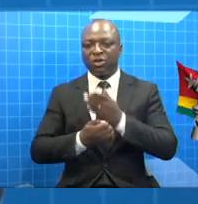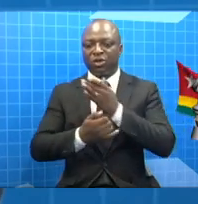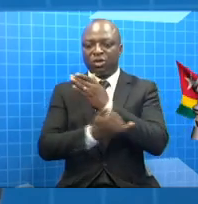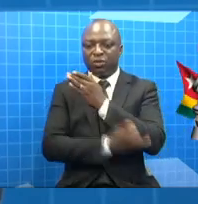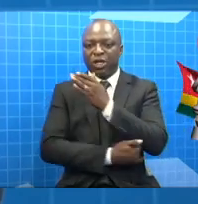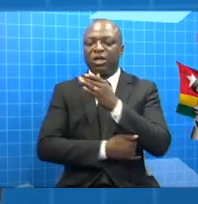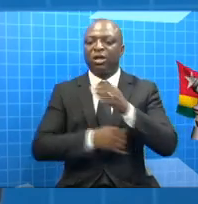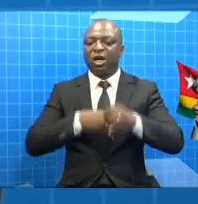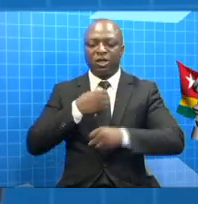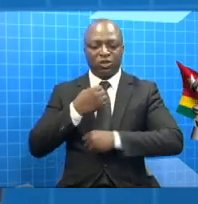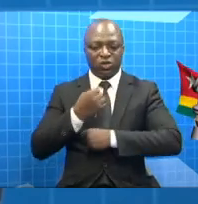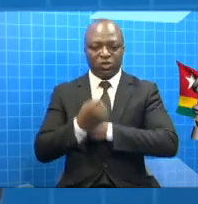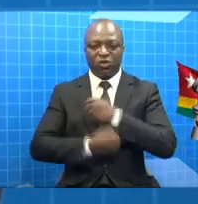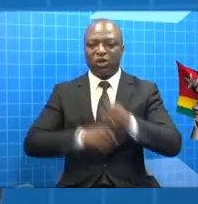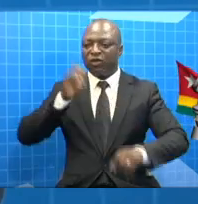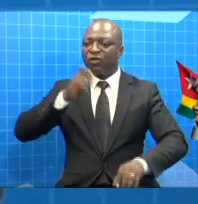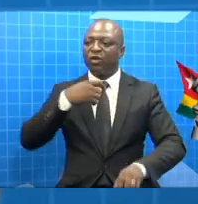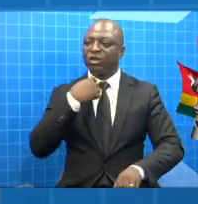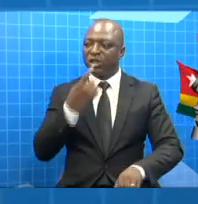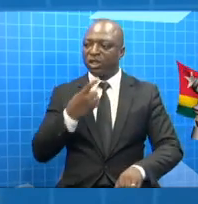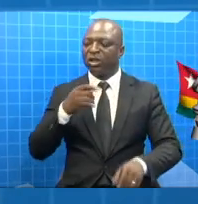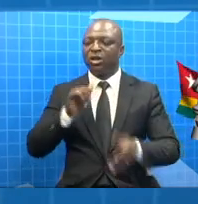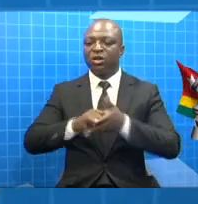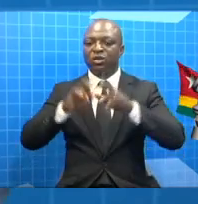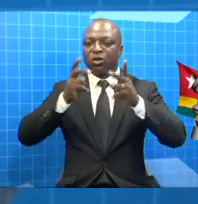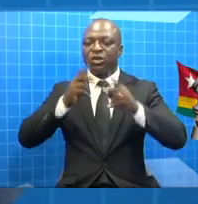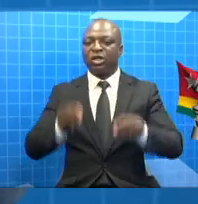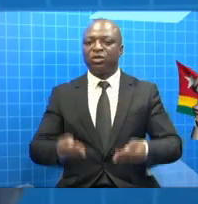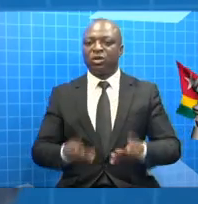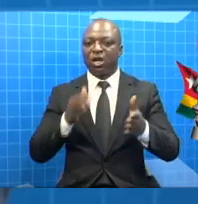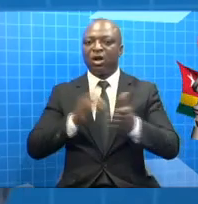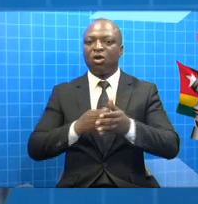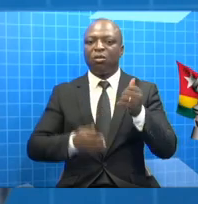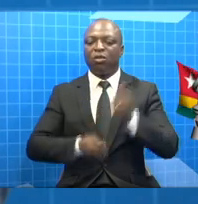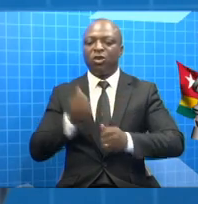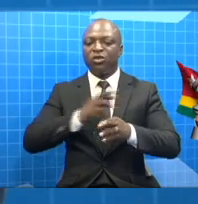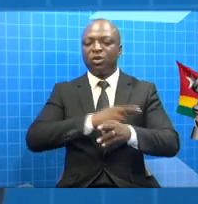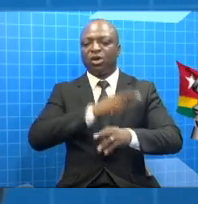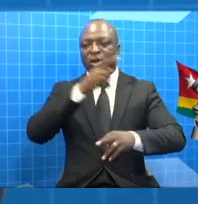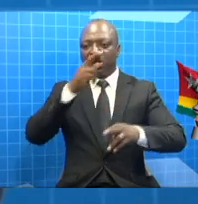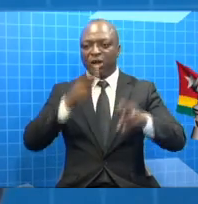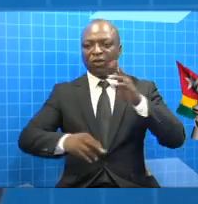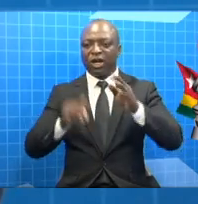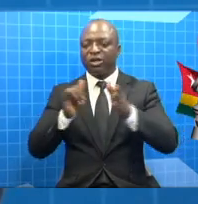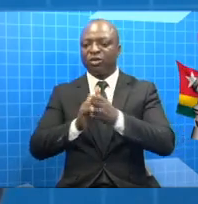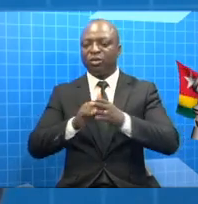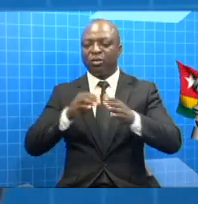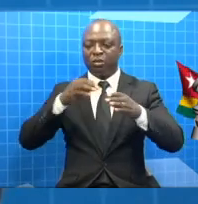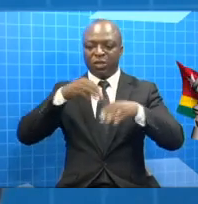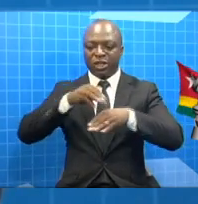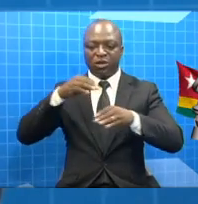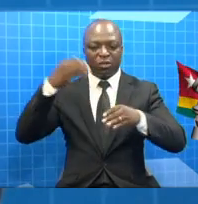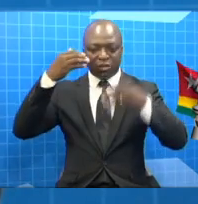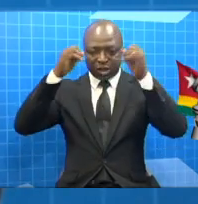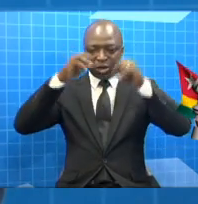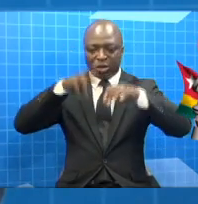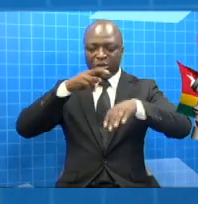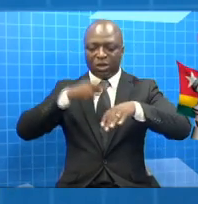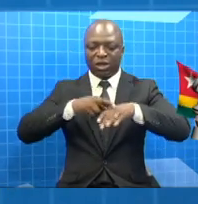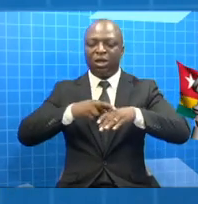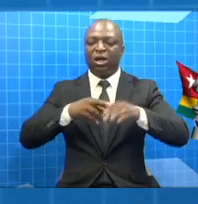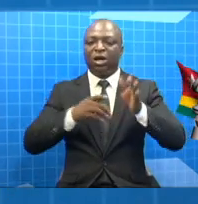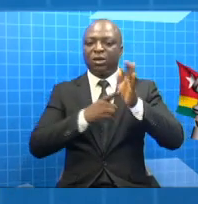en souffrent. Et il faut le dire, ce contexte donne encore plus de relief à ce message du président de la République et met en lumière